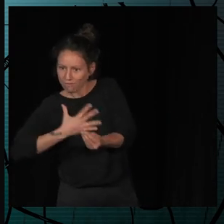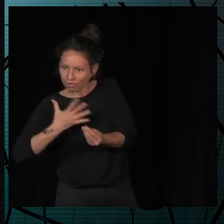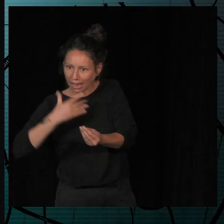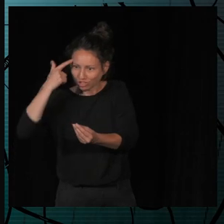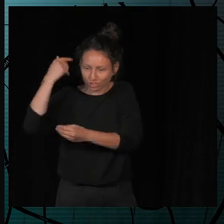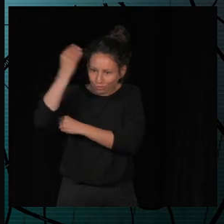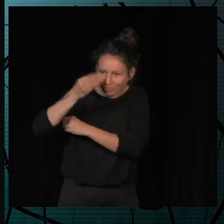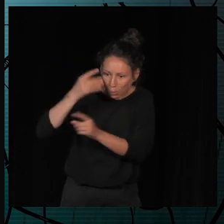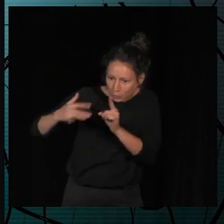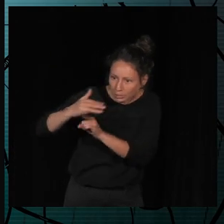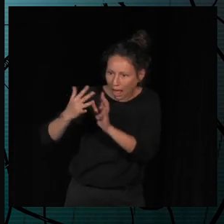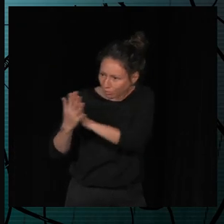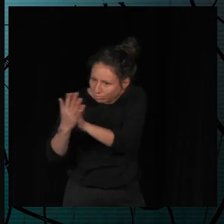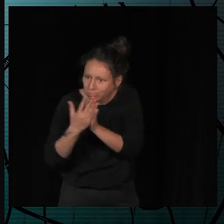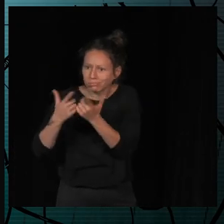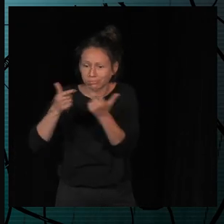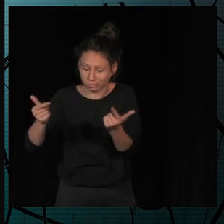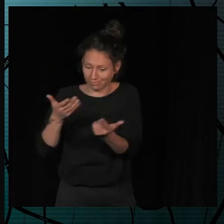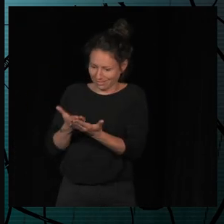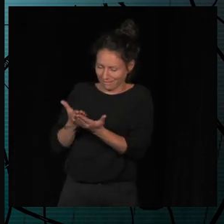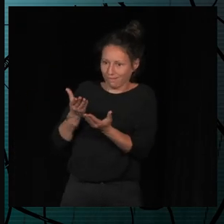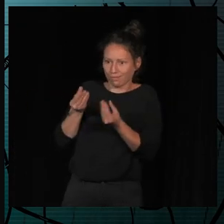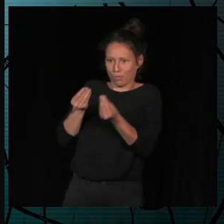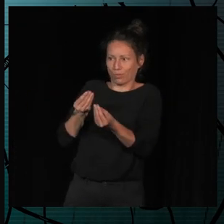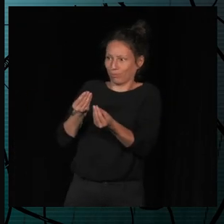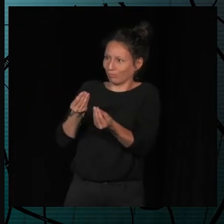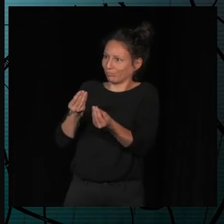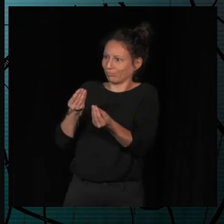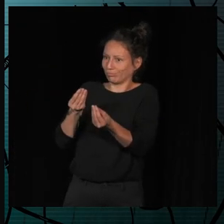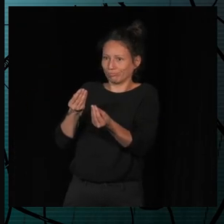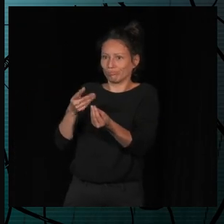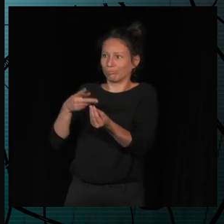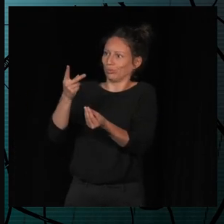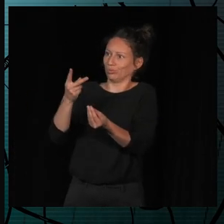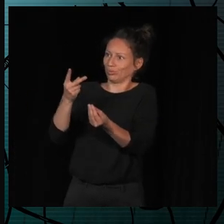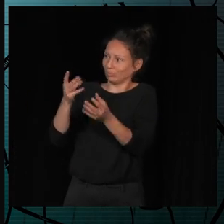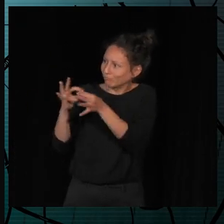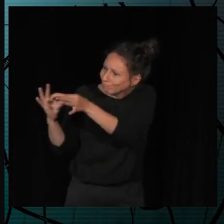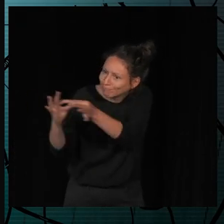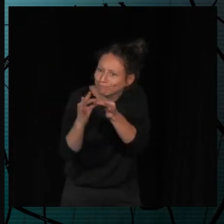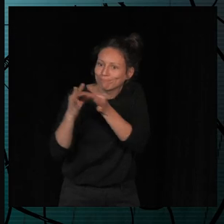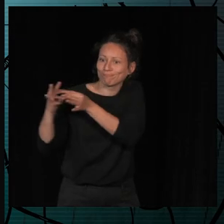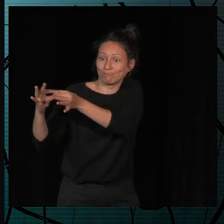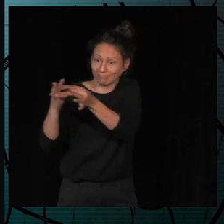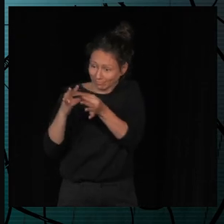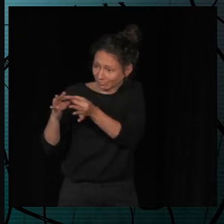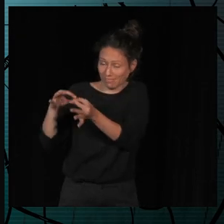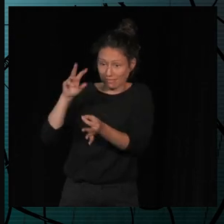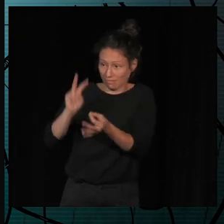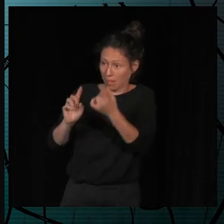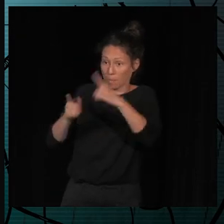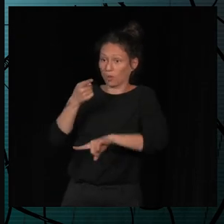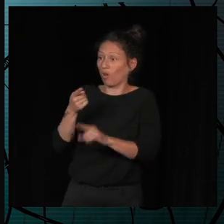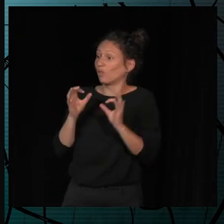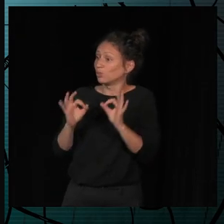fondamentaux mais qui sont quand même essentiels pour faire euh société et faire et faire lien donc voilà n'hésitez pas hein à aller